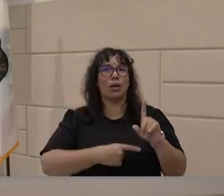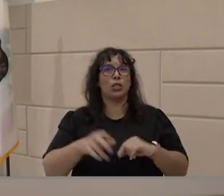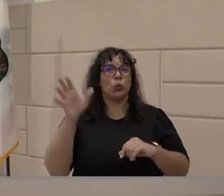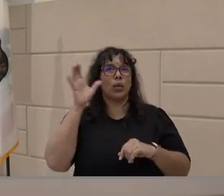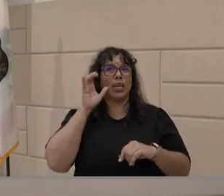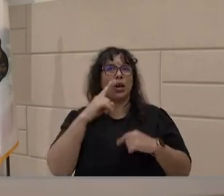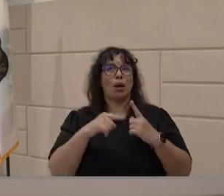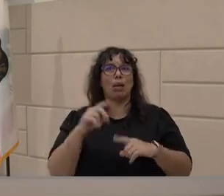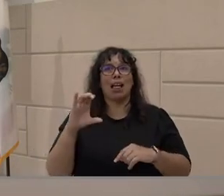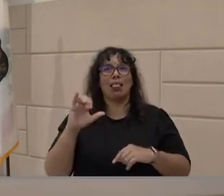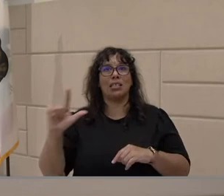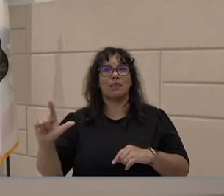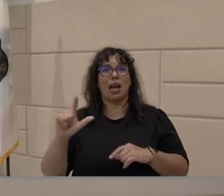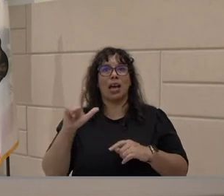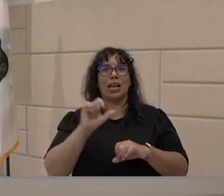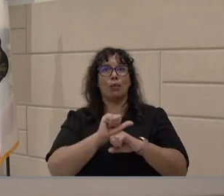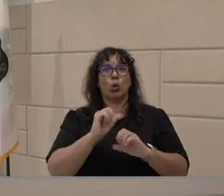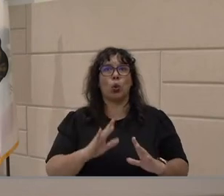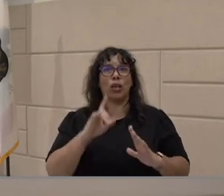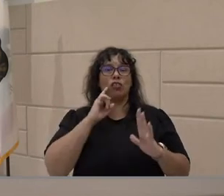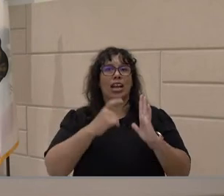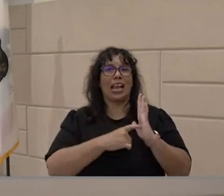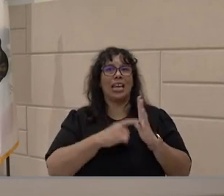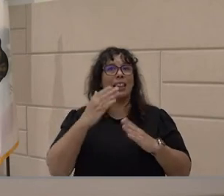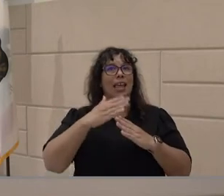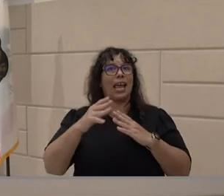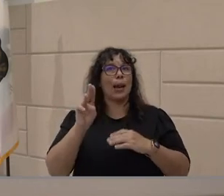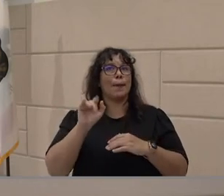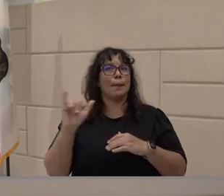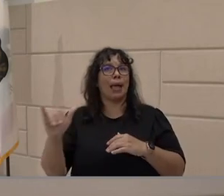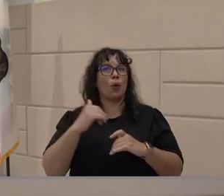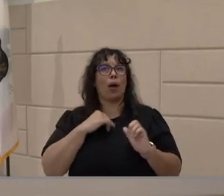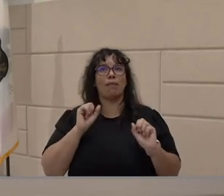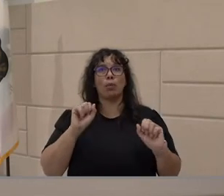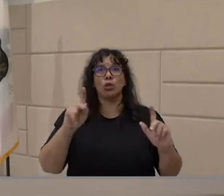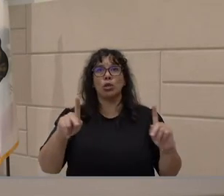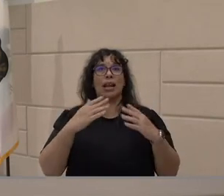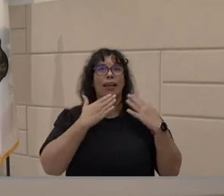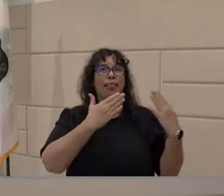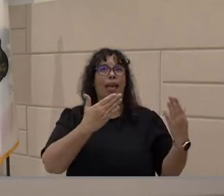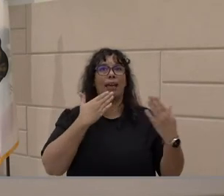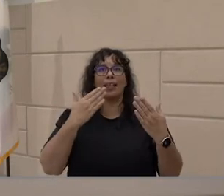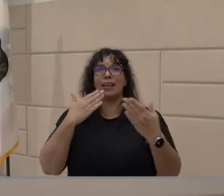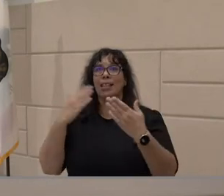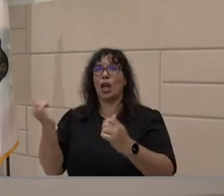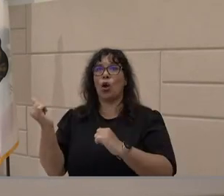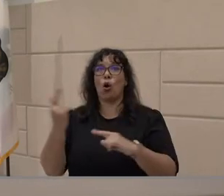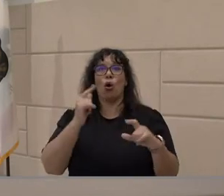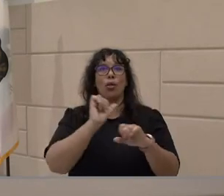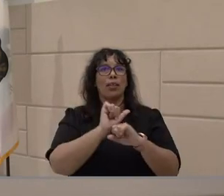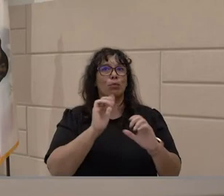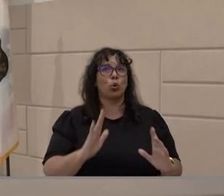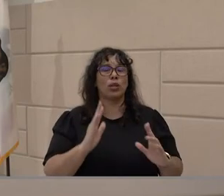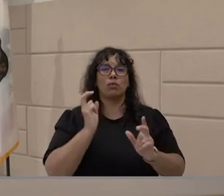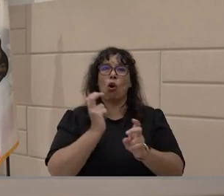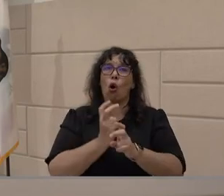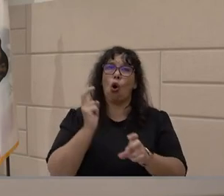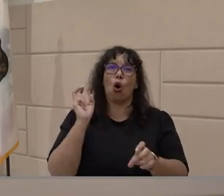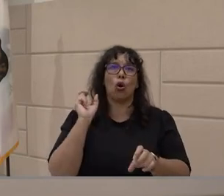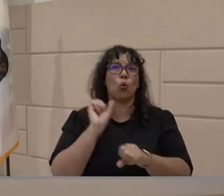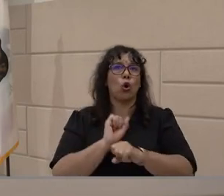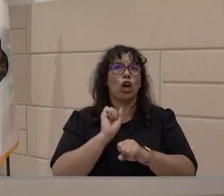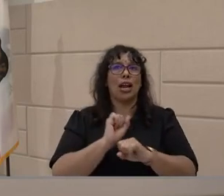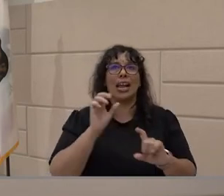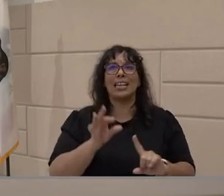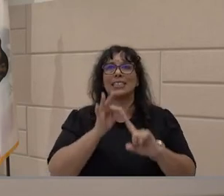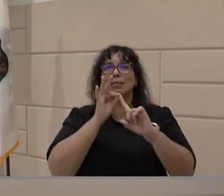อบอทลายสกไดอำนาจกุลแต่การครูวังเรียนหายบรรทัดตัดเตี้ยยืนหนึ่งทูสกไดทลายอำนาจกุลแต่